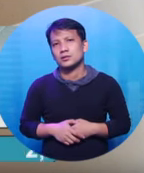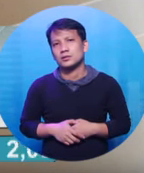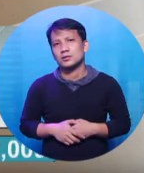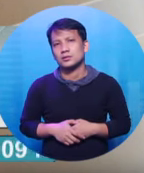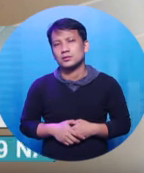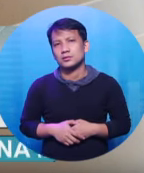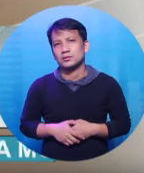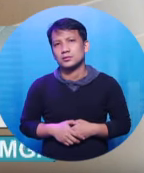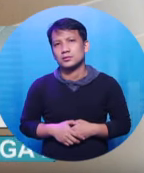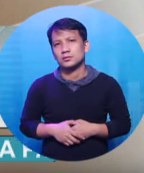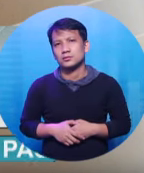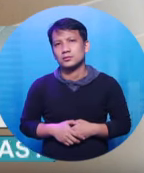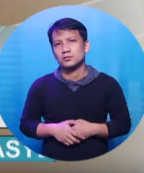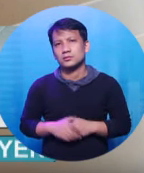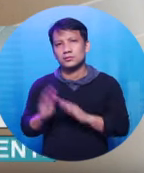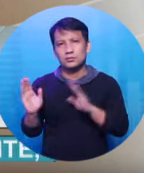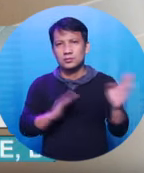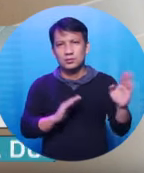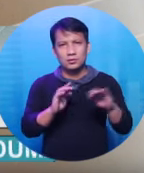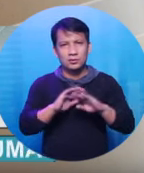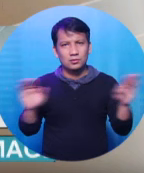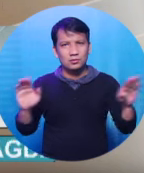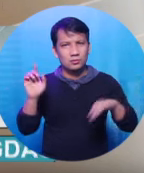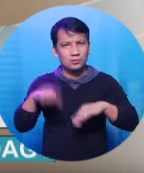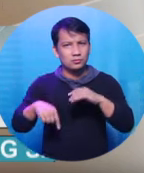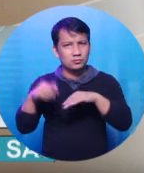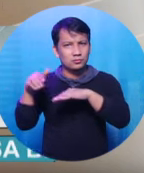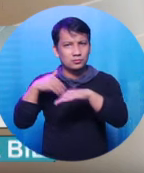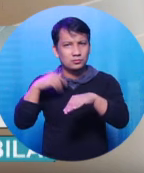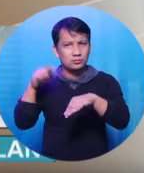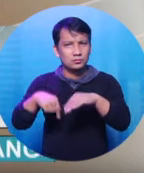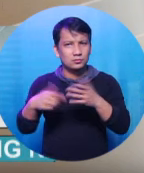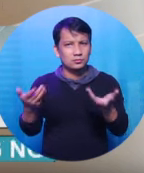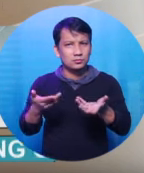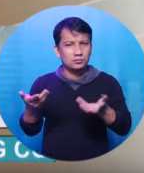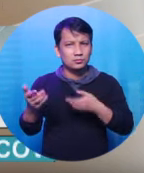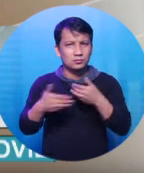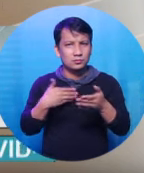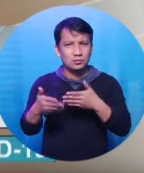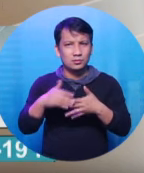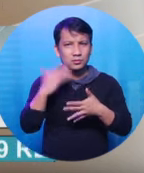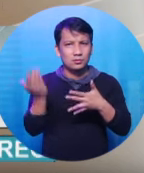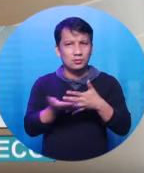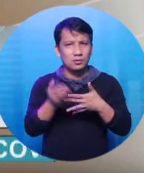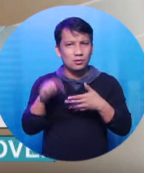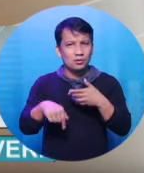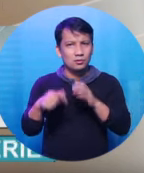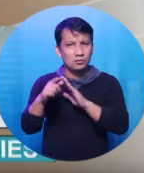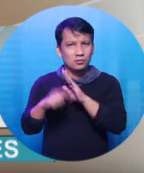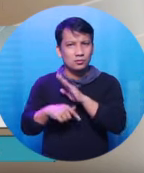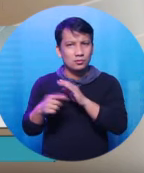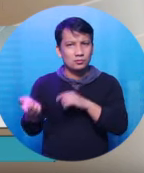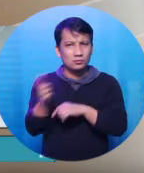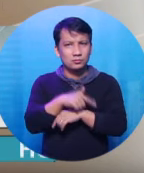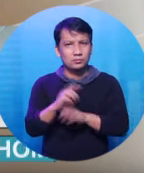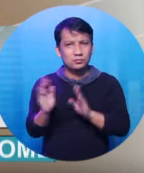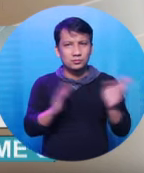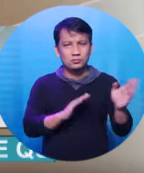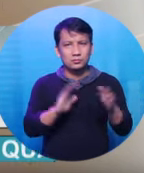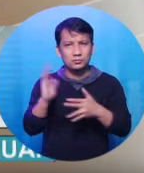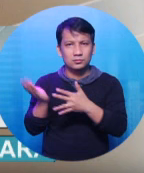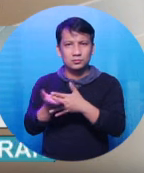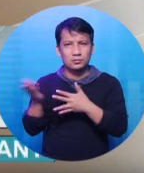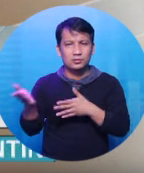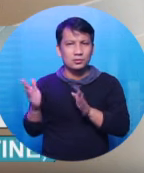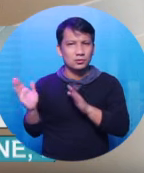Sir Rafi, I don't have any plans. I didn't talk to any lawyer about what I can file. Wala akong kinausap at wala rin akong planong kasuhan siya ng